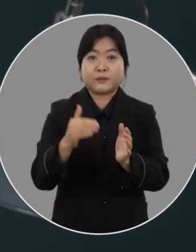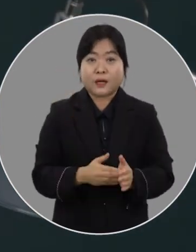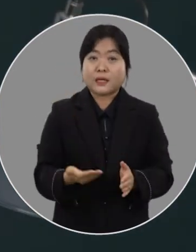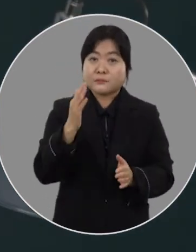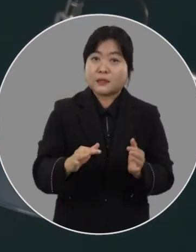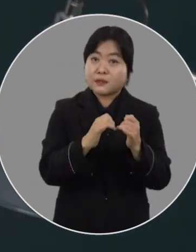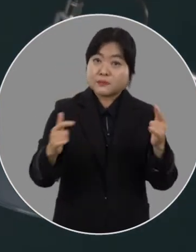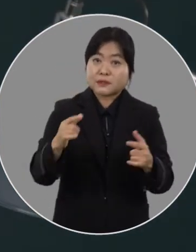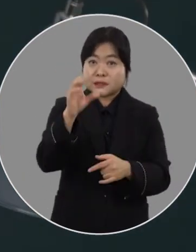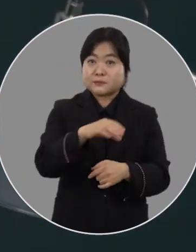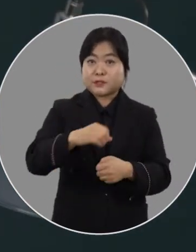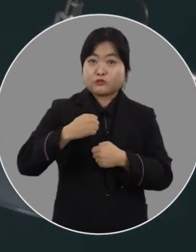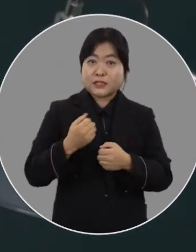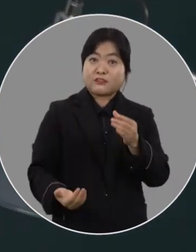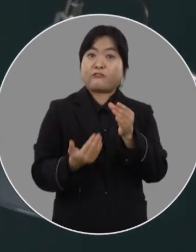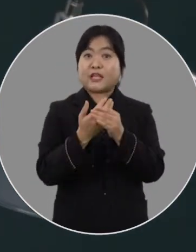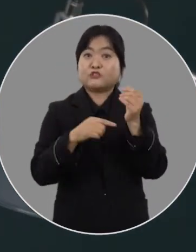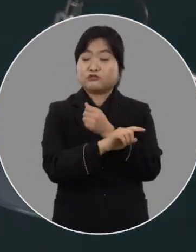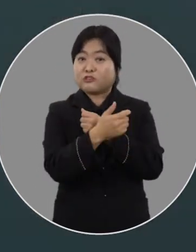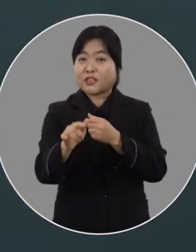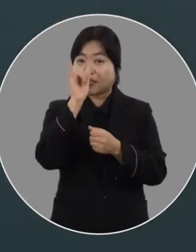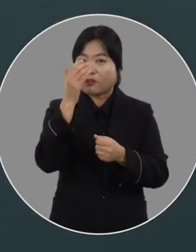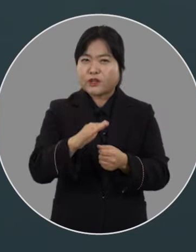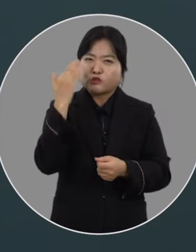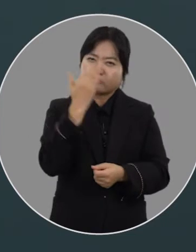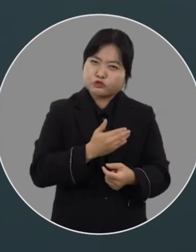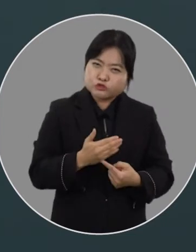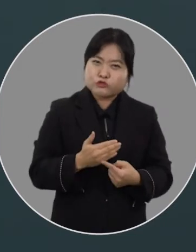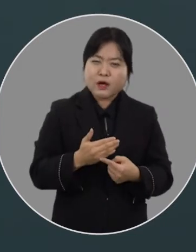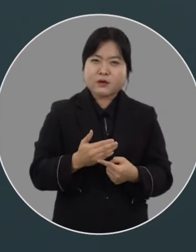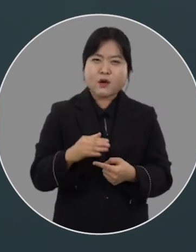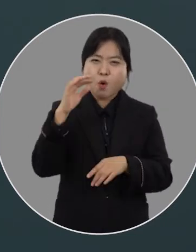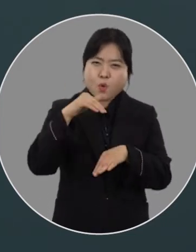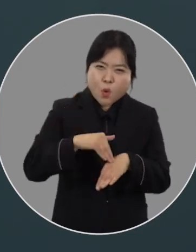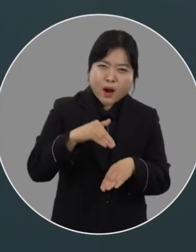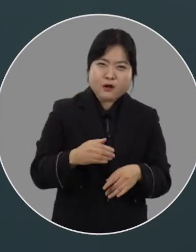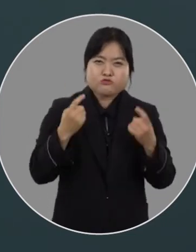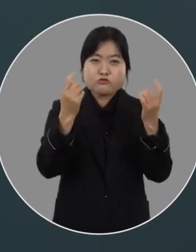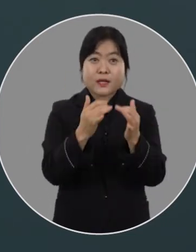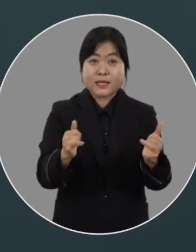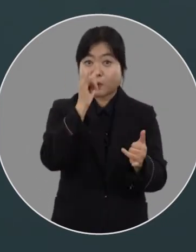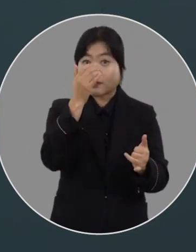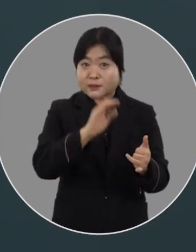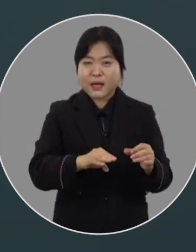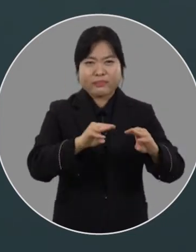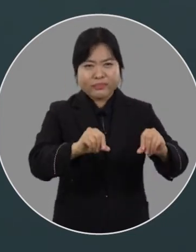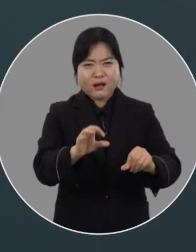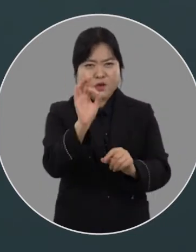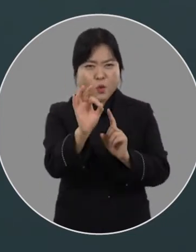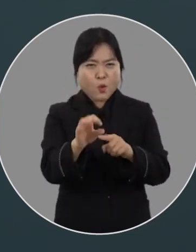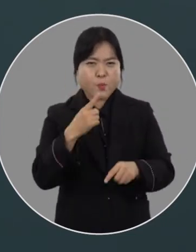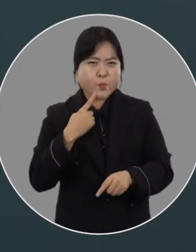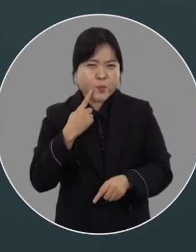하지만 사람들이 십자군이 일어난 이유는 여러 가지가 있었는데요. 순수하게 고행하는 순례자들도 있었지만 땅과